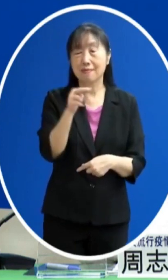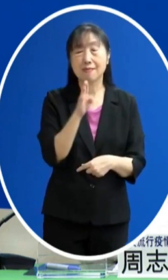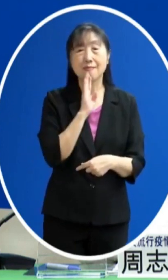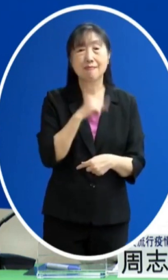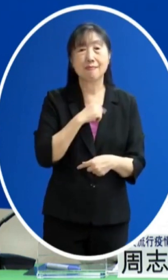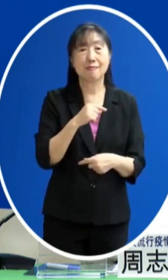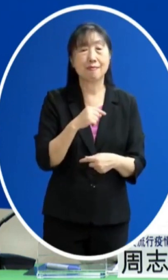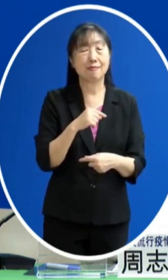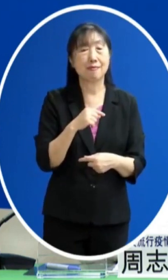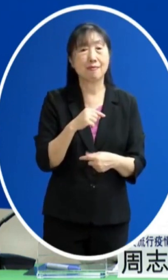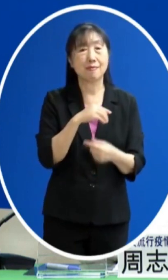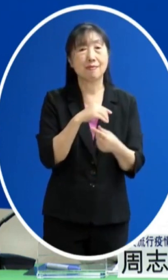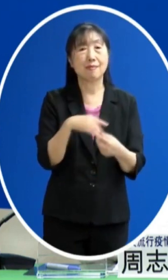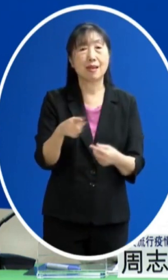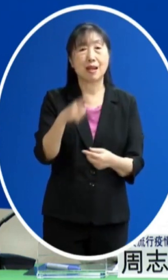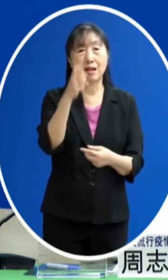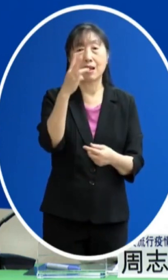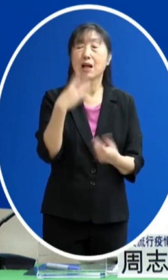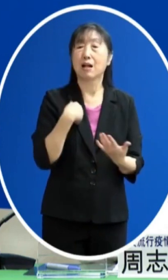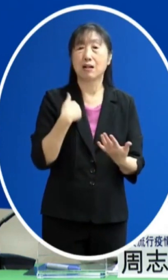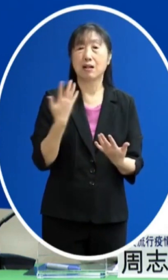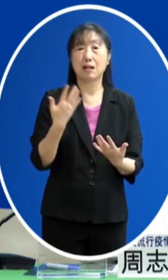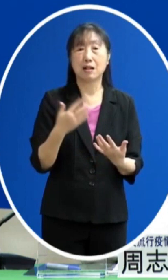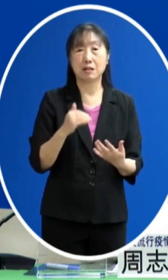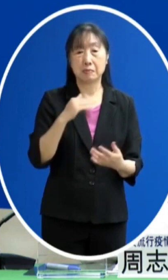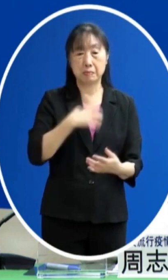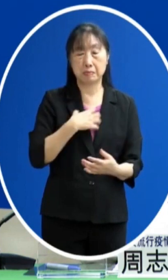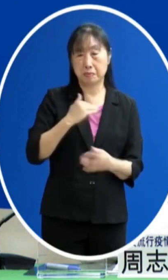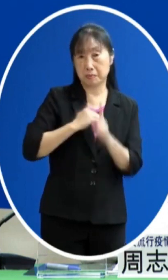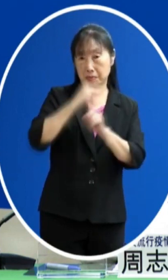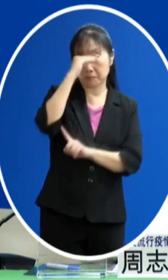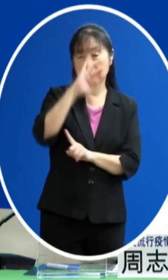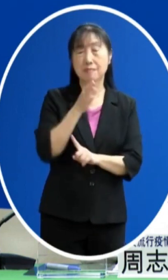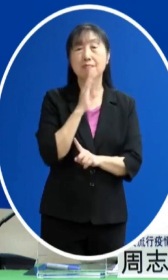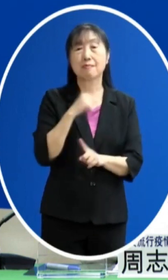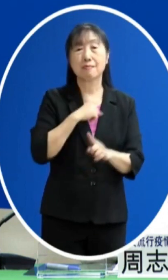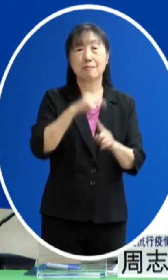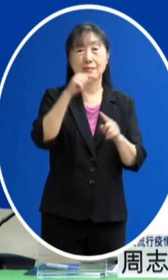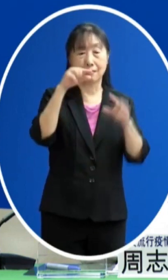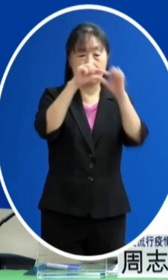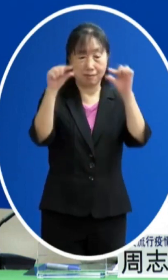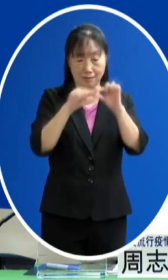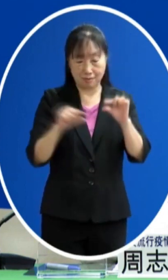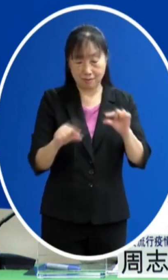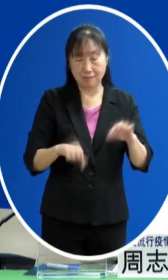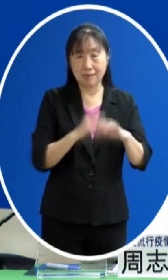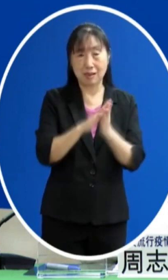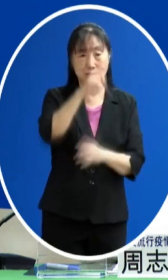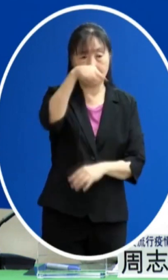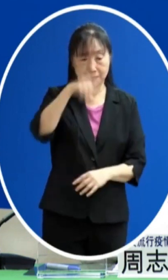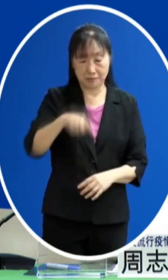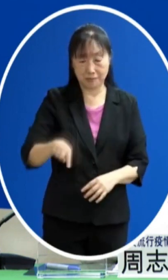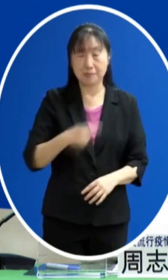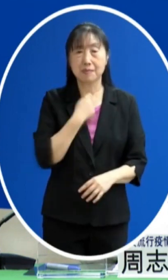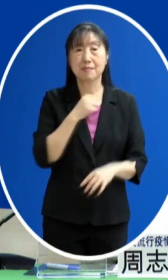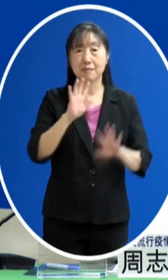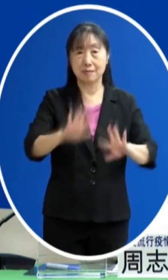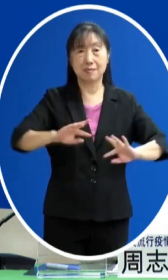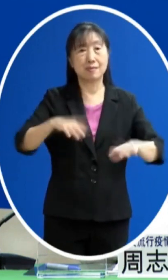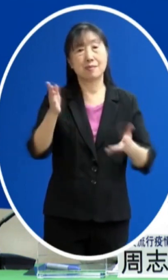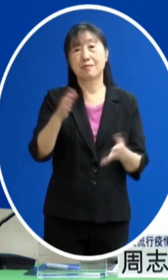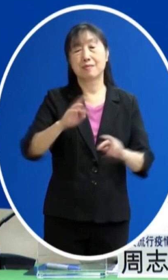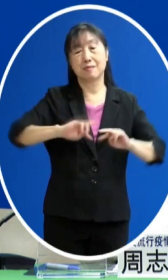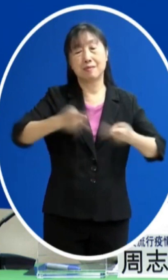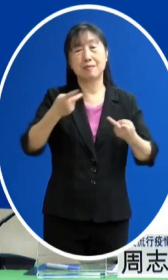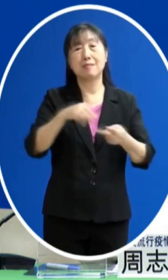13个这个重症的高风险因子都有在上面要一个一个打勾。那目前来讲，我们这个表单就把它改成是免填